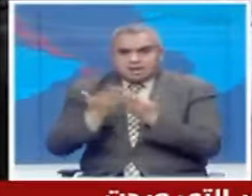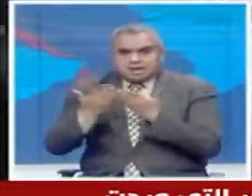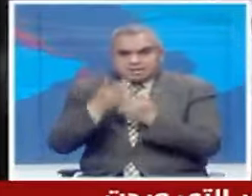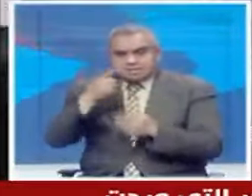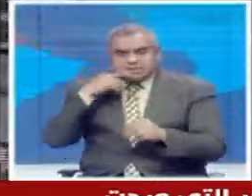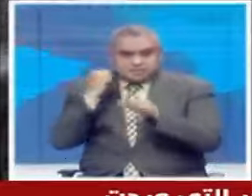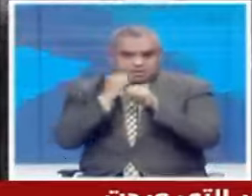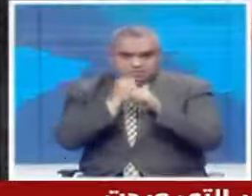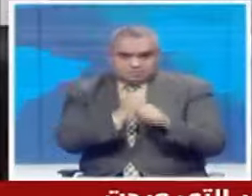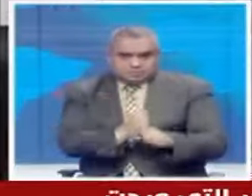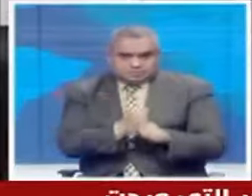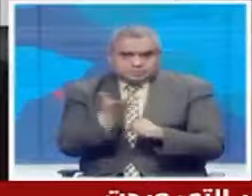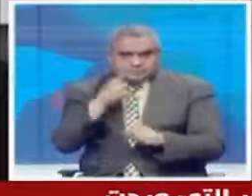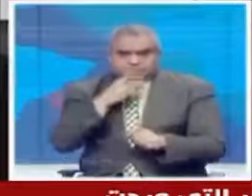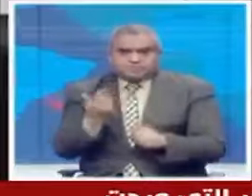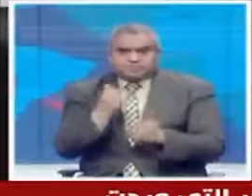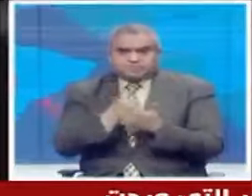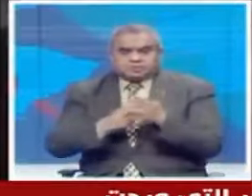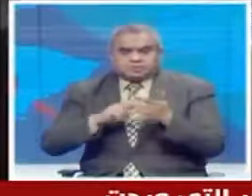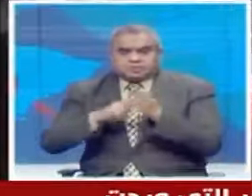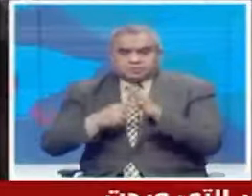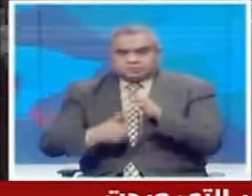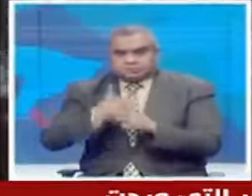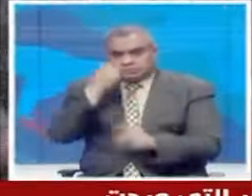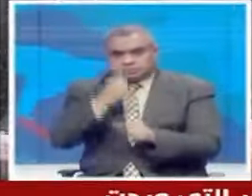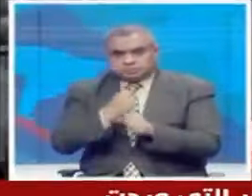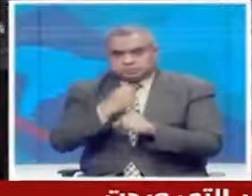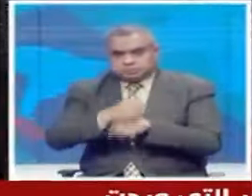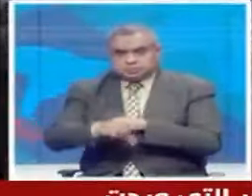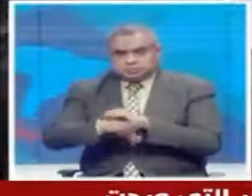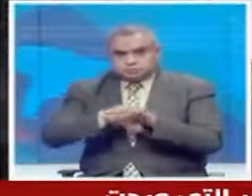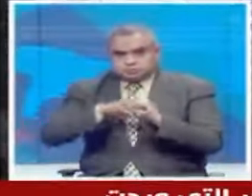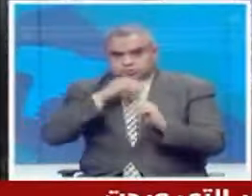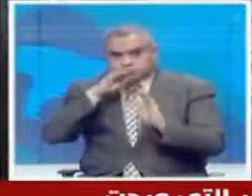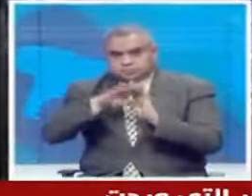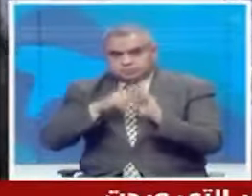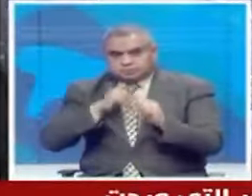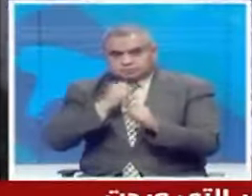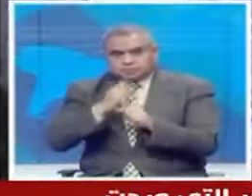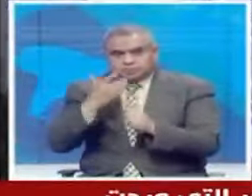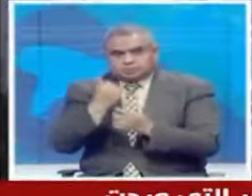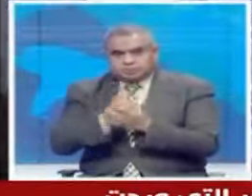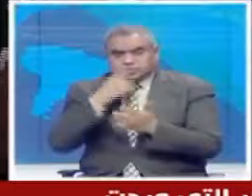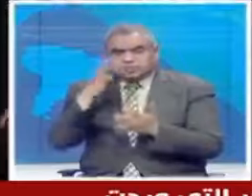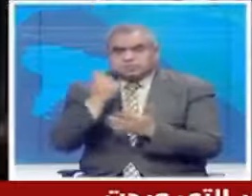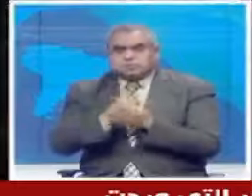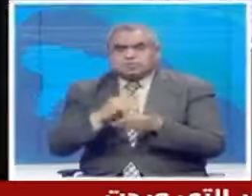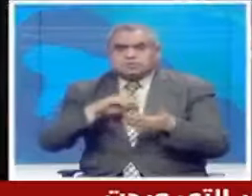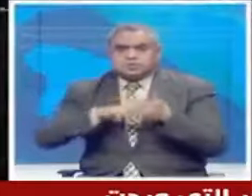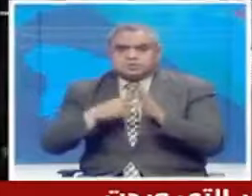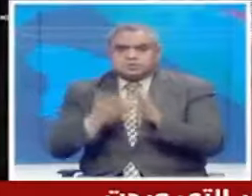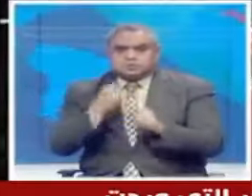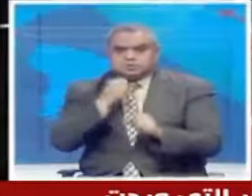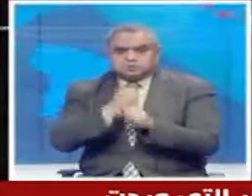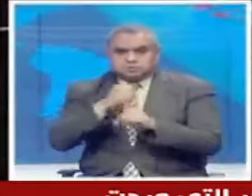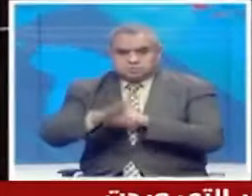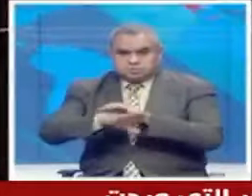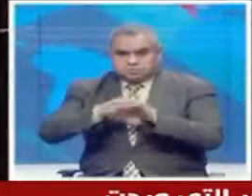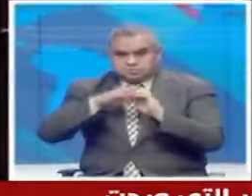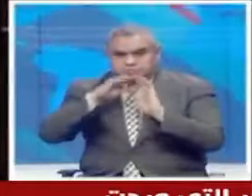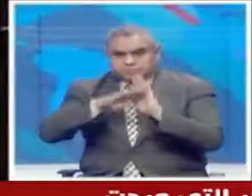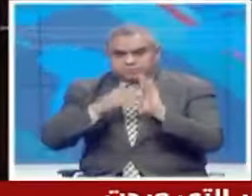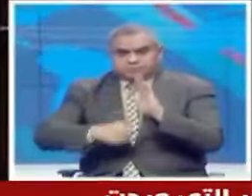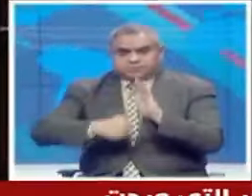المستدامة فضلا عن تلبية احتياجات المواطن المصري. وتسعى جامعة المنصورة دائما لتلحق